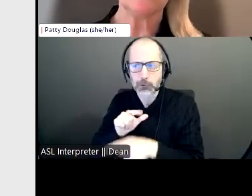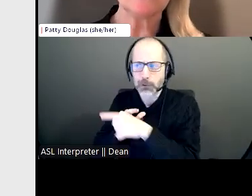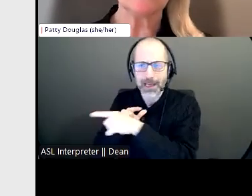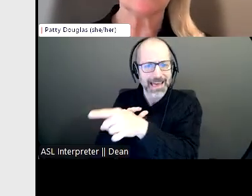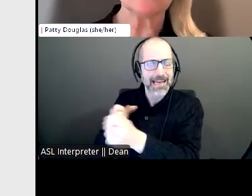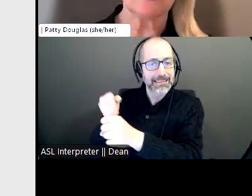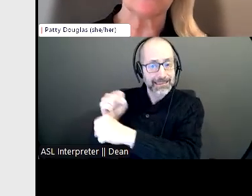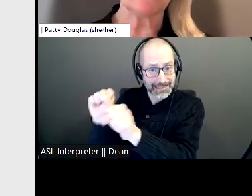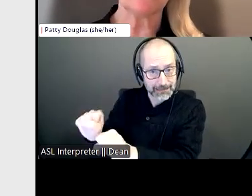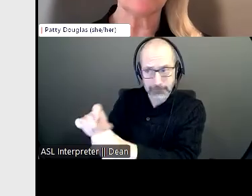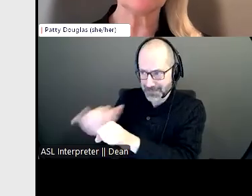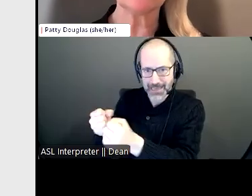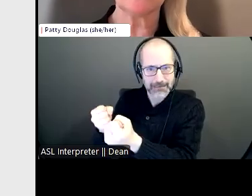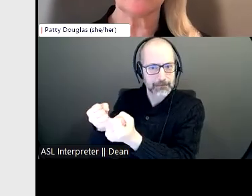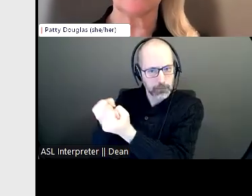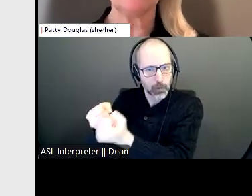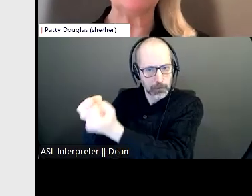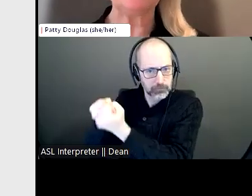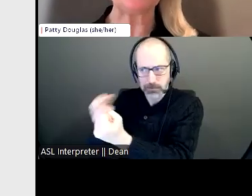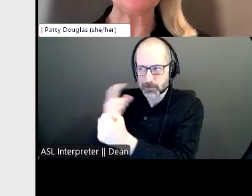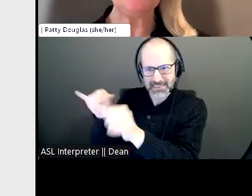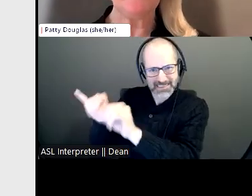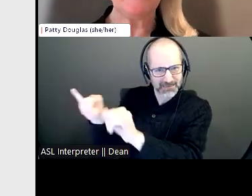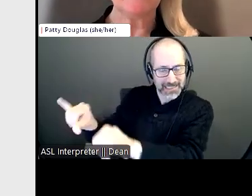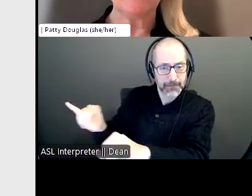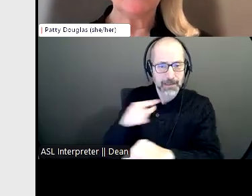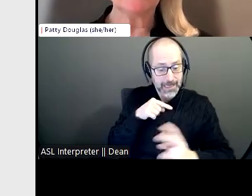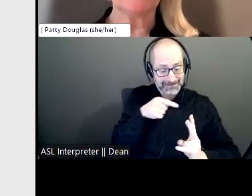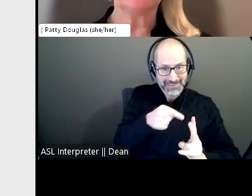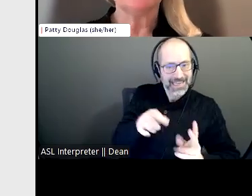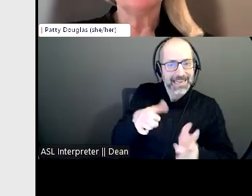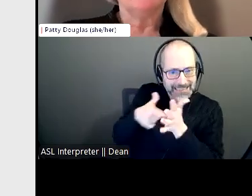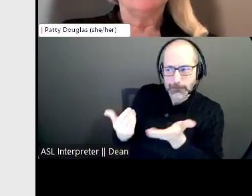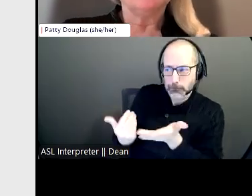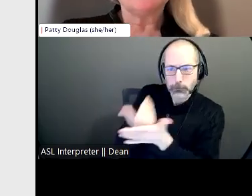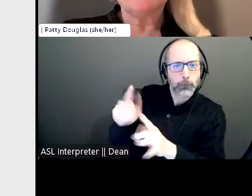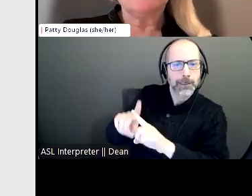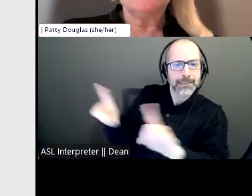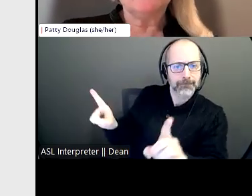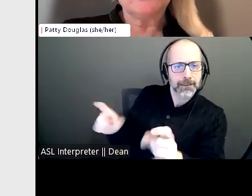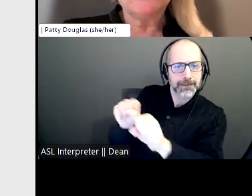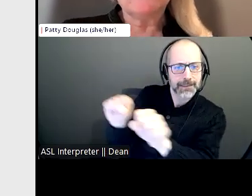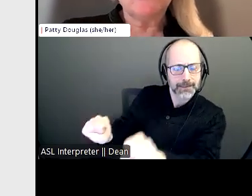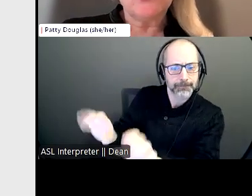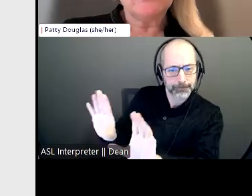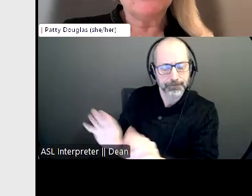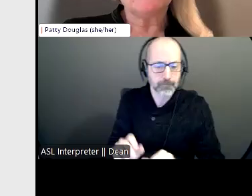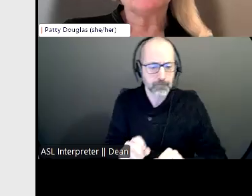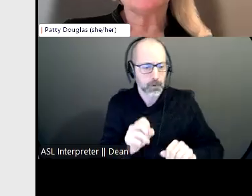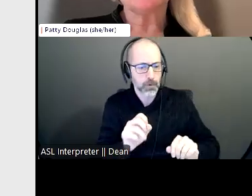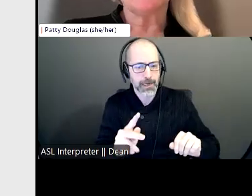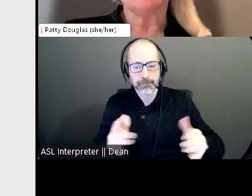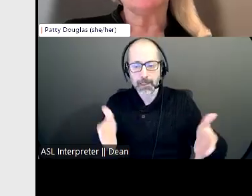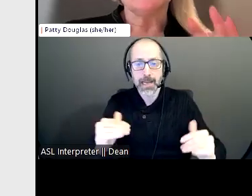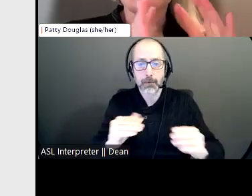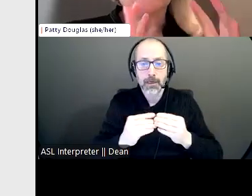et capacitistes et d'autres par lesquels doivent naviguer ces personnes neurodivergentes. Donc,